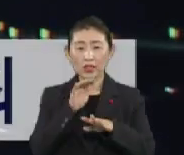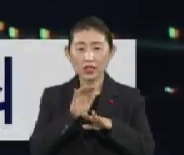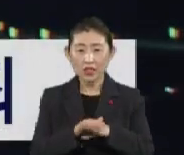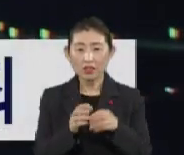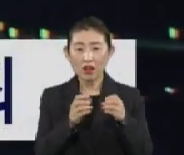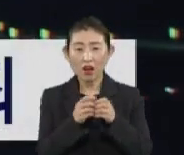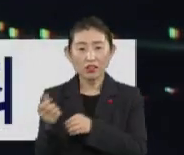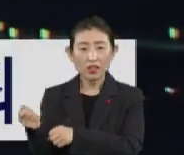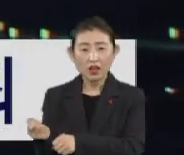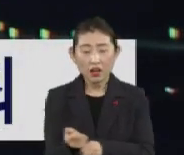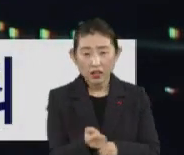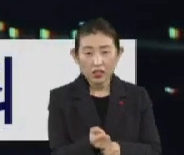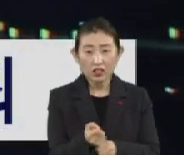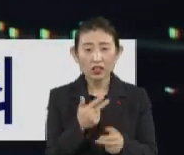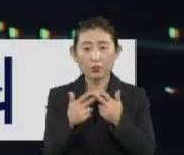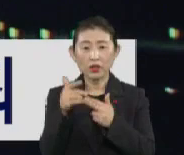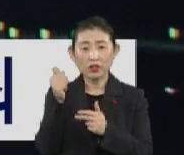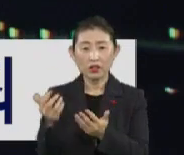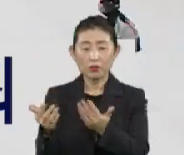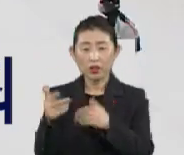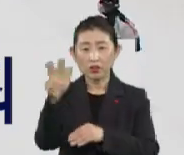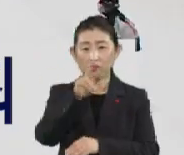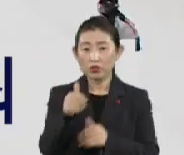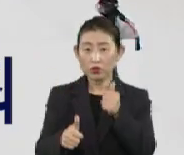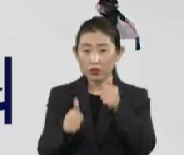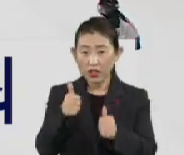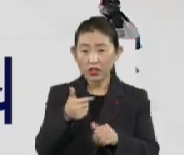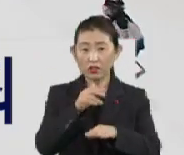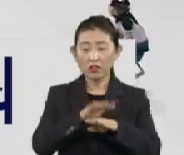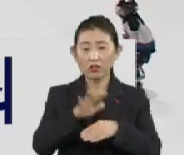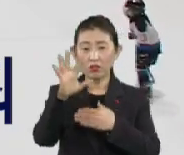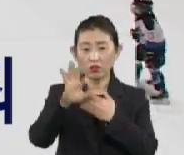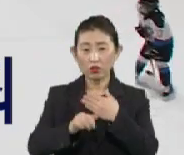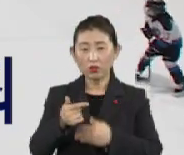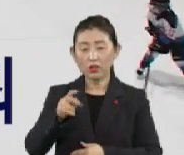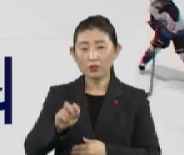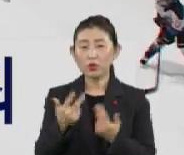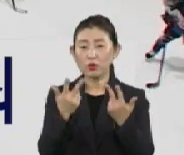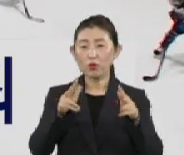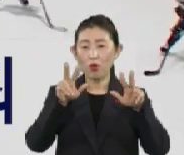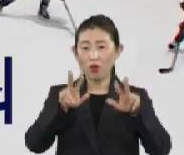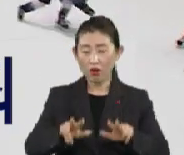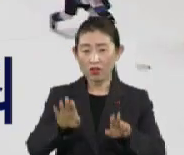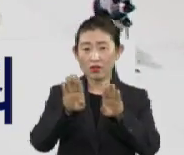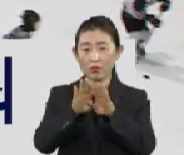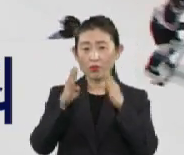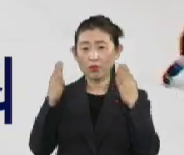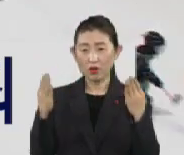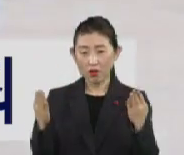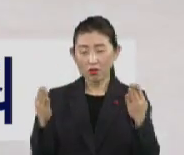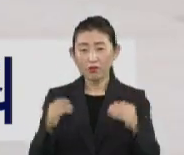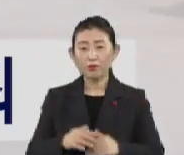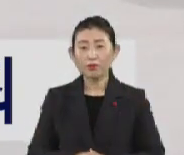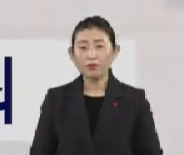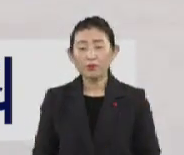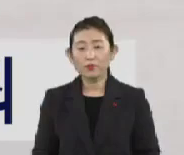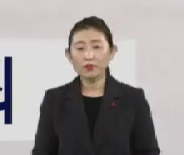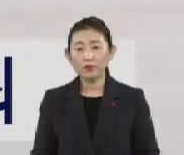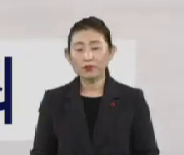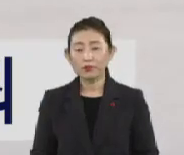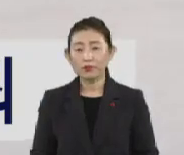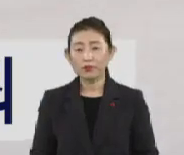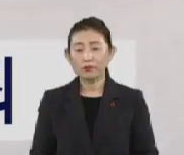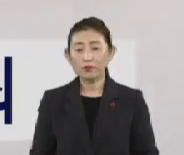제9회 대전광역시 아이스하키 협회장배 전국대회가 대전시 서구 남선공원 종합체육관 실내